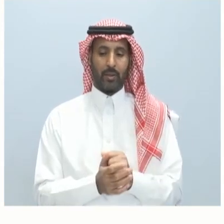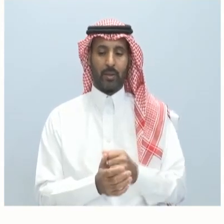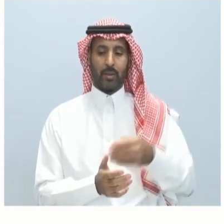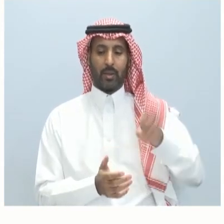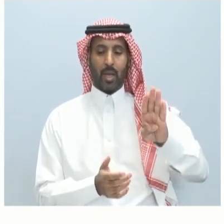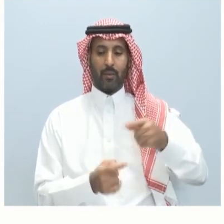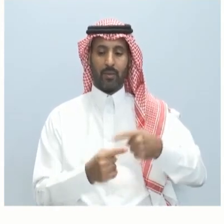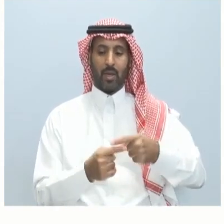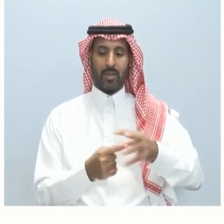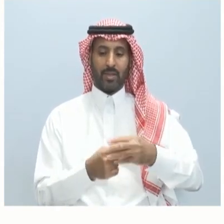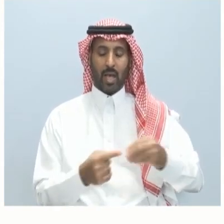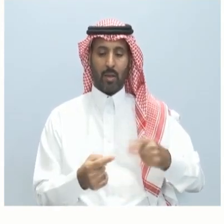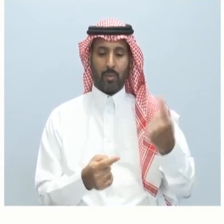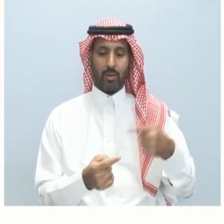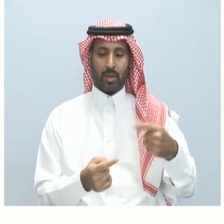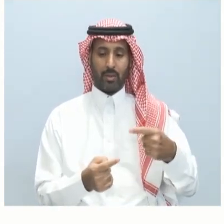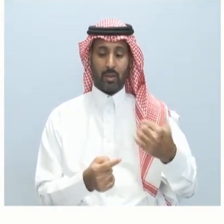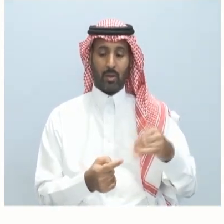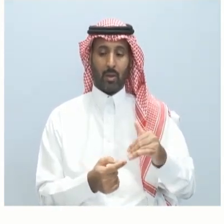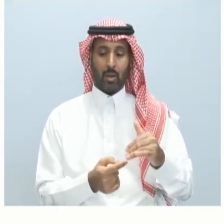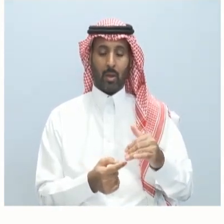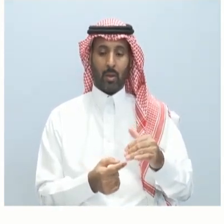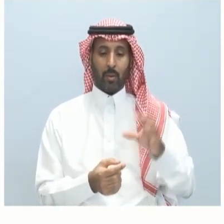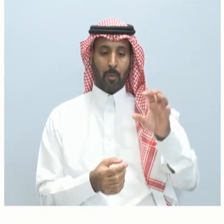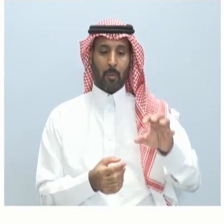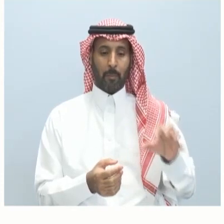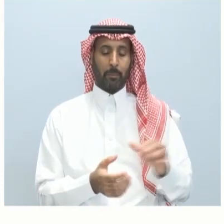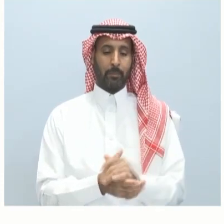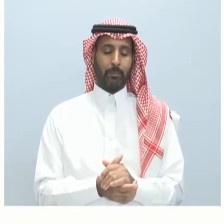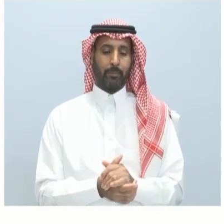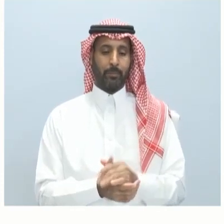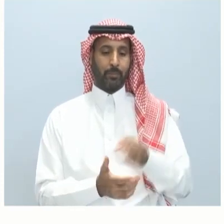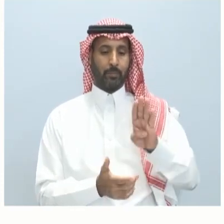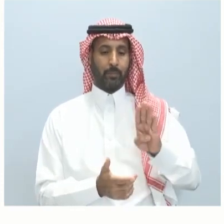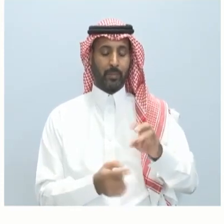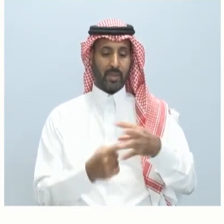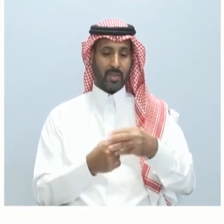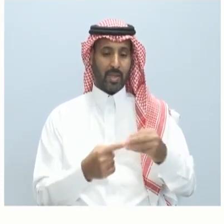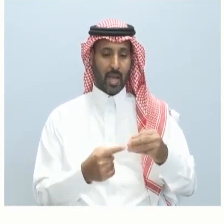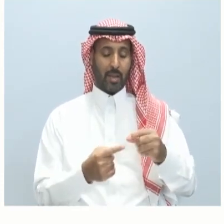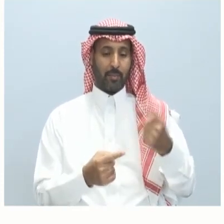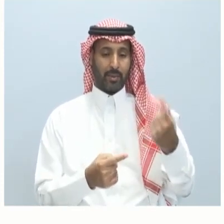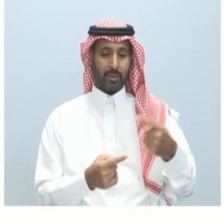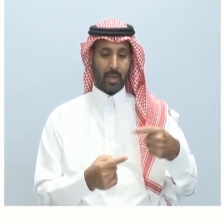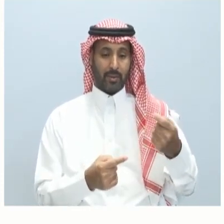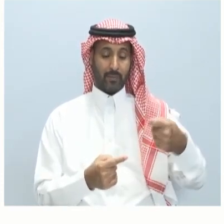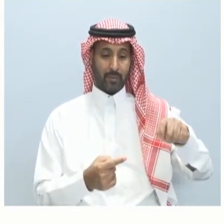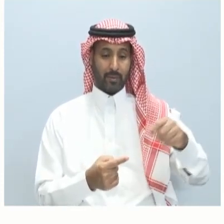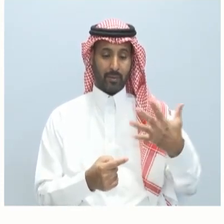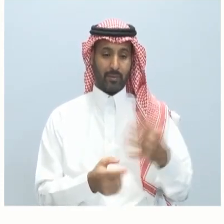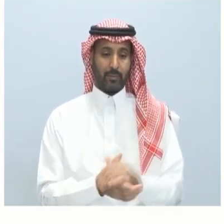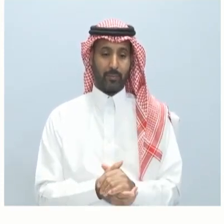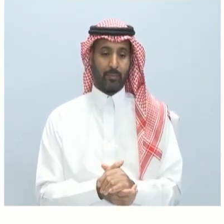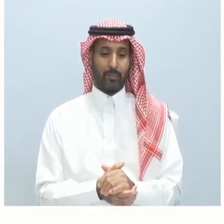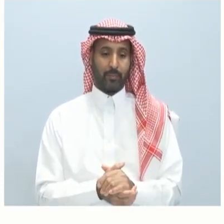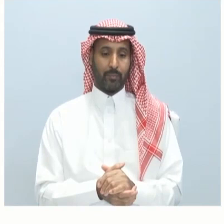سالب 11 وونص نقوم بالتعويض هنا عن كف بسالب 11 و